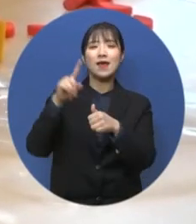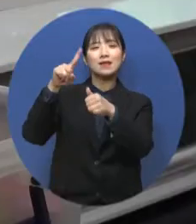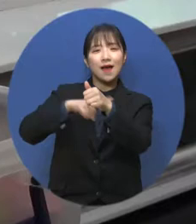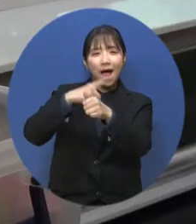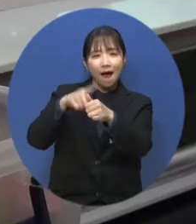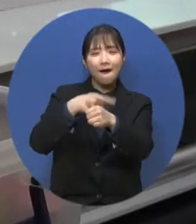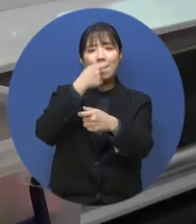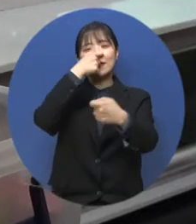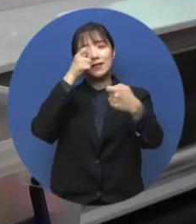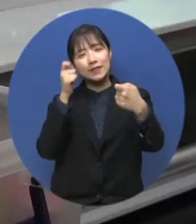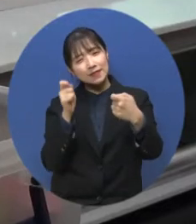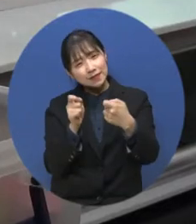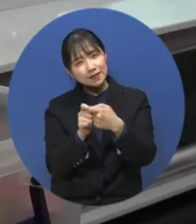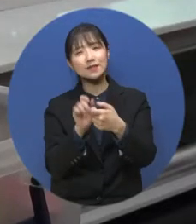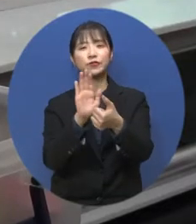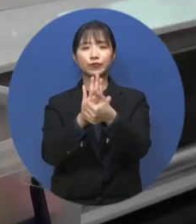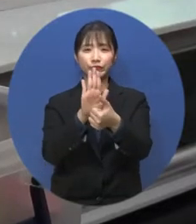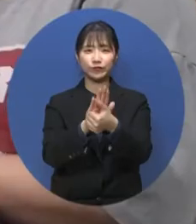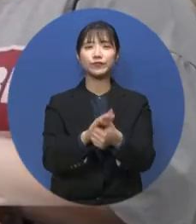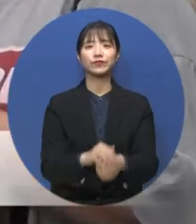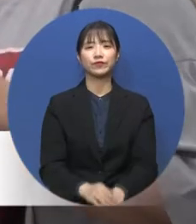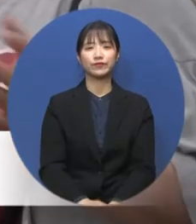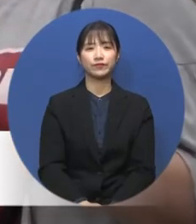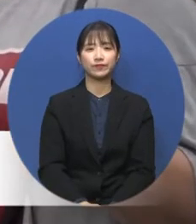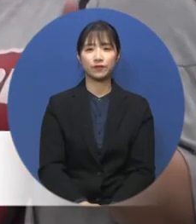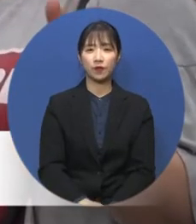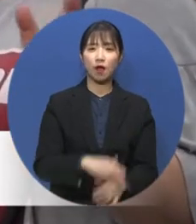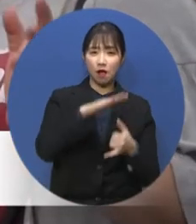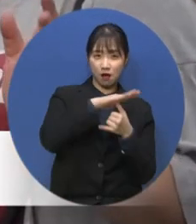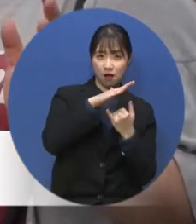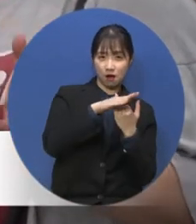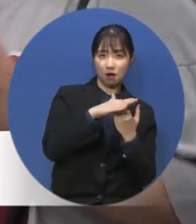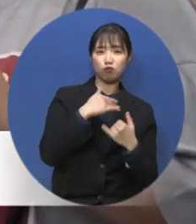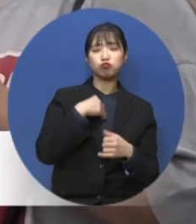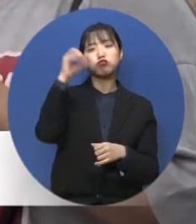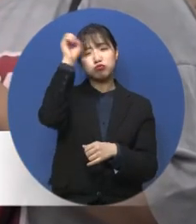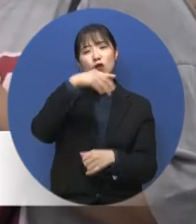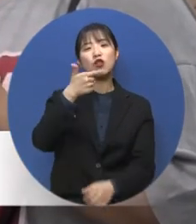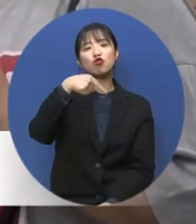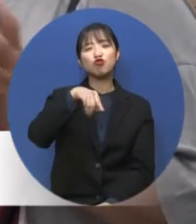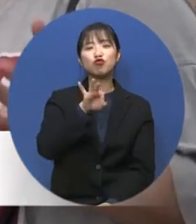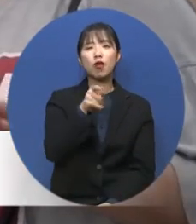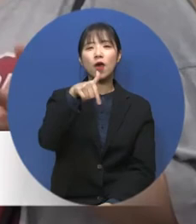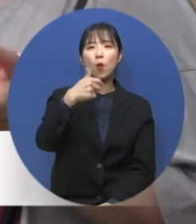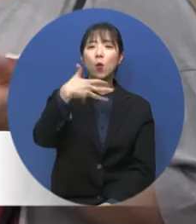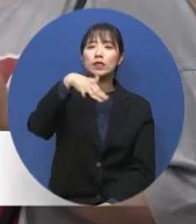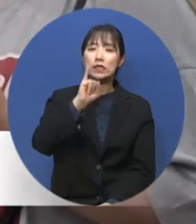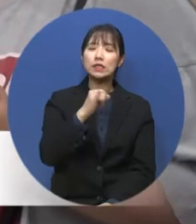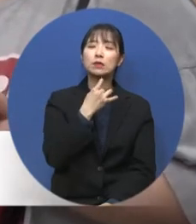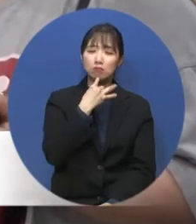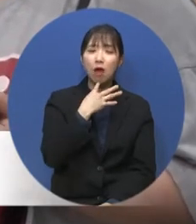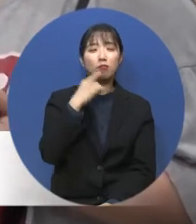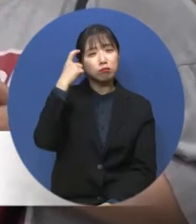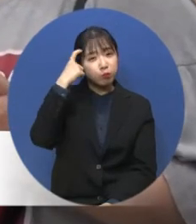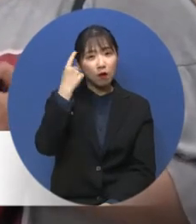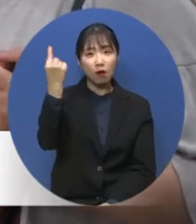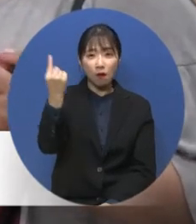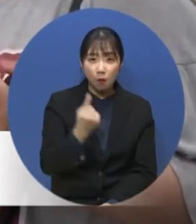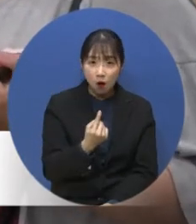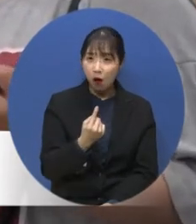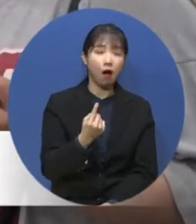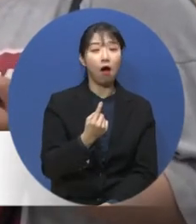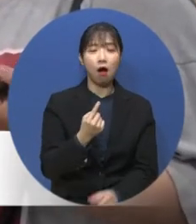친해질 수 있는 계기를 만들어주고 있습니다. 아이들하고 이제 저희는 단순하게 누에고치에 관련된 것만 있을 줄 알고 왔는데